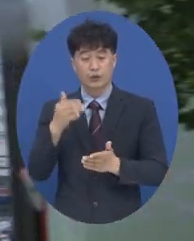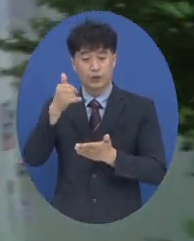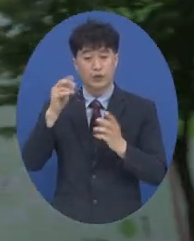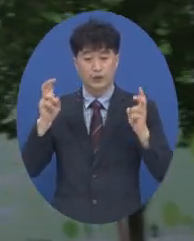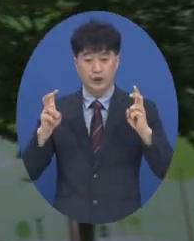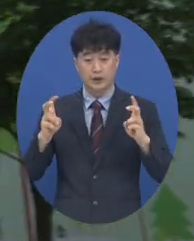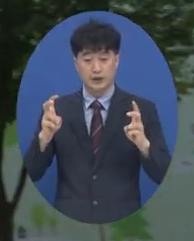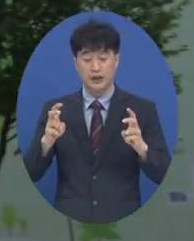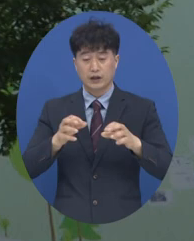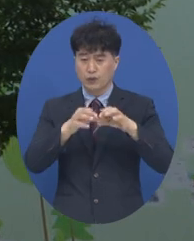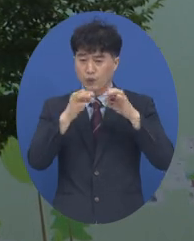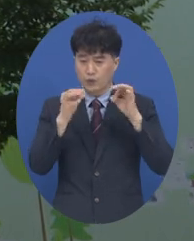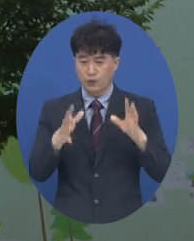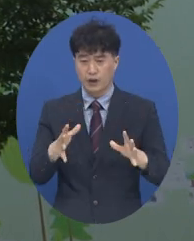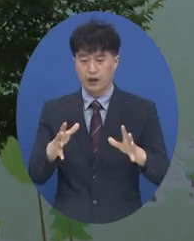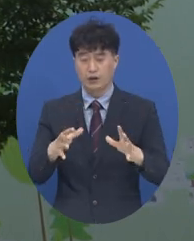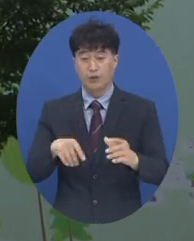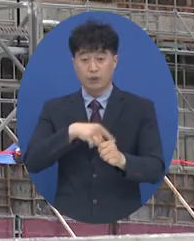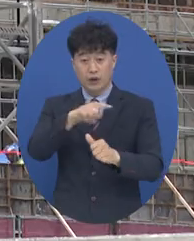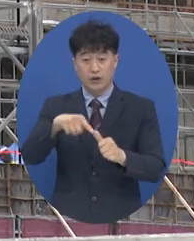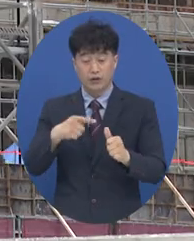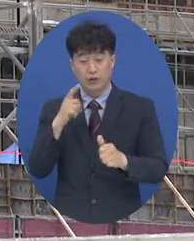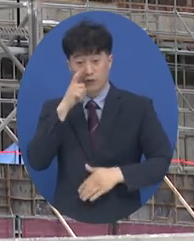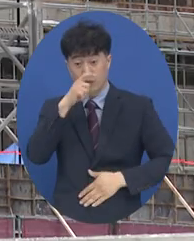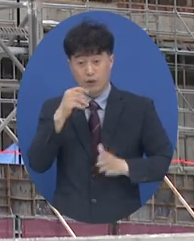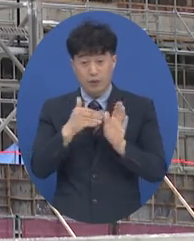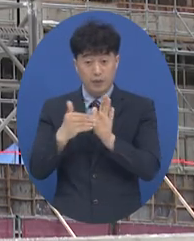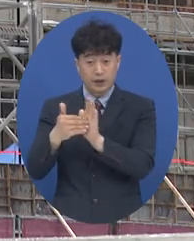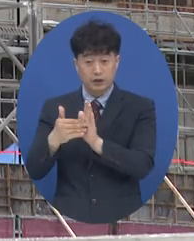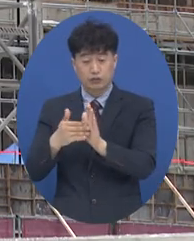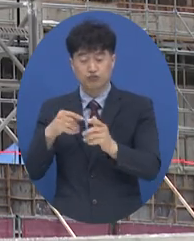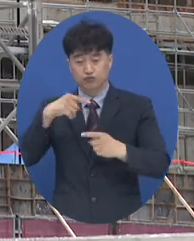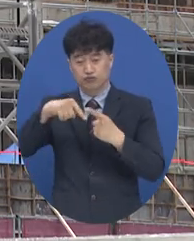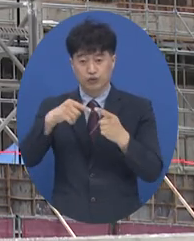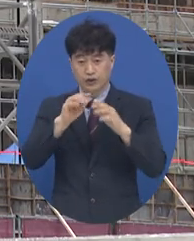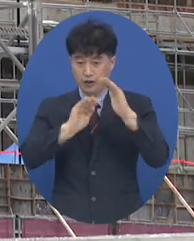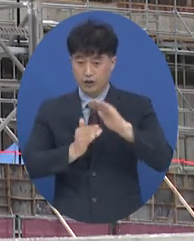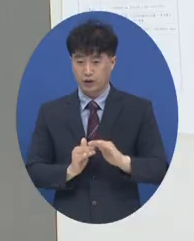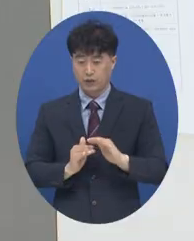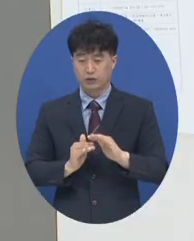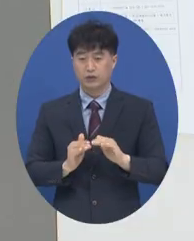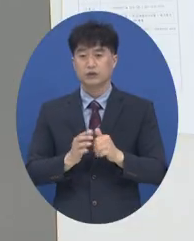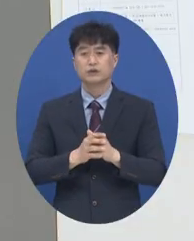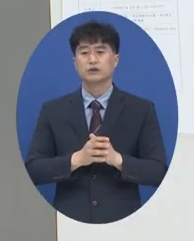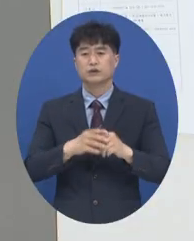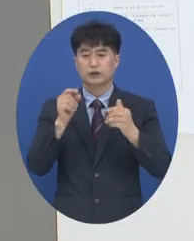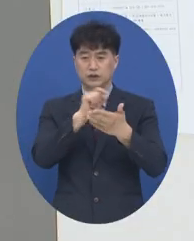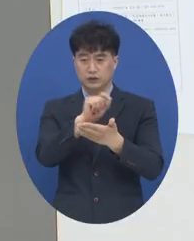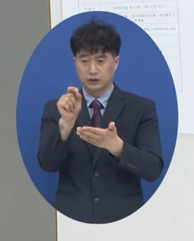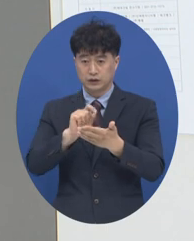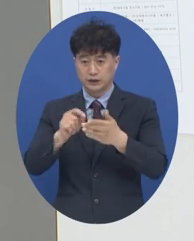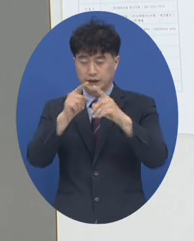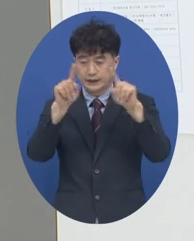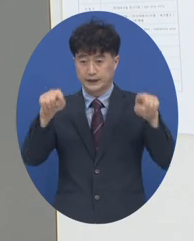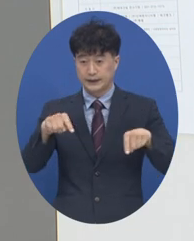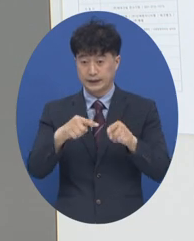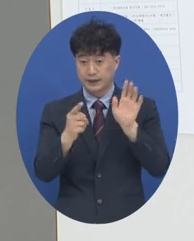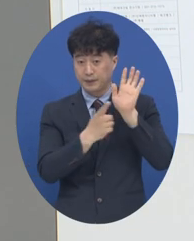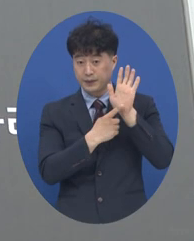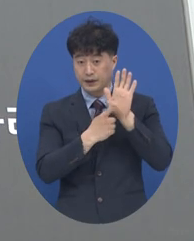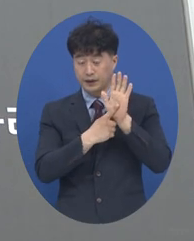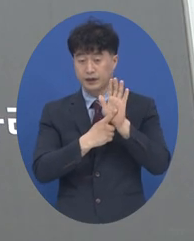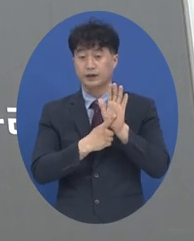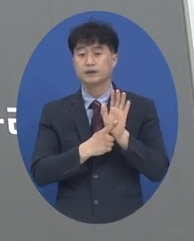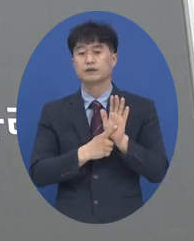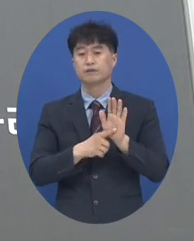밖에도 경기도는 공사업체와 공사기관, 그리고 환경오염 방지시설 운영 사항 등 공사장의 환경관리 현황을 기재한